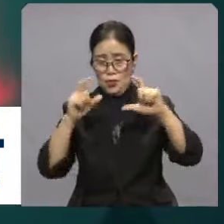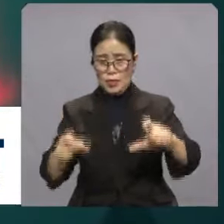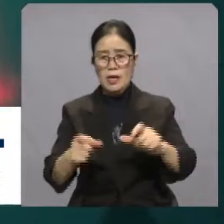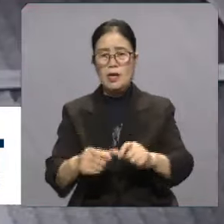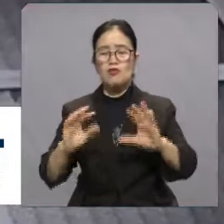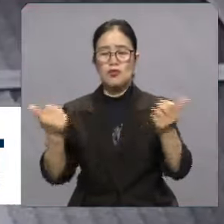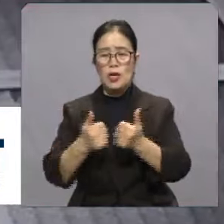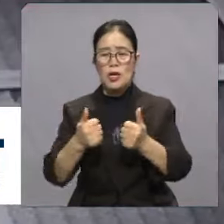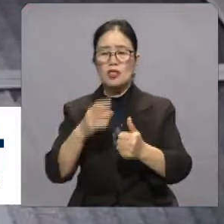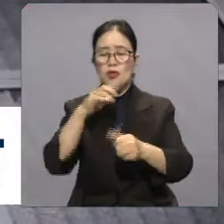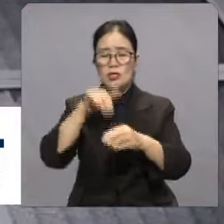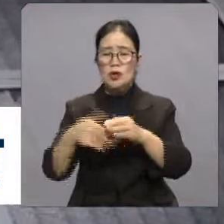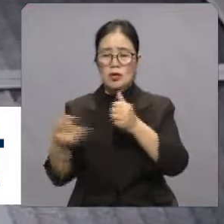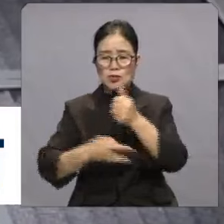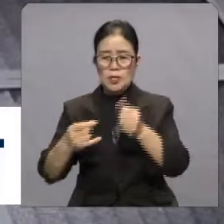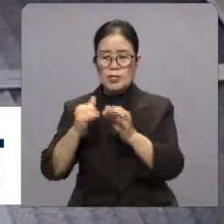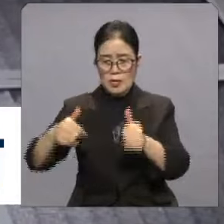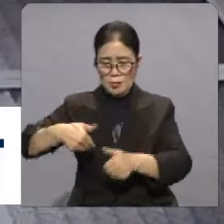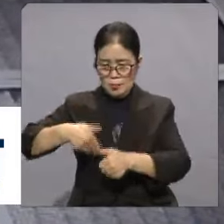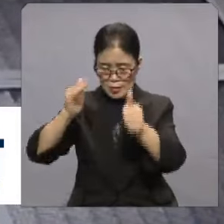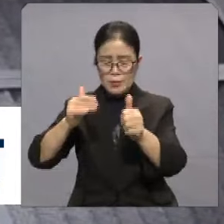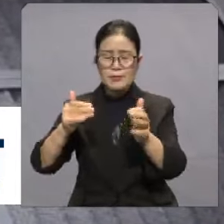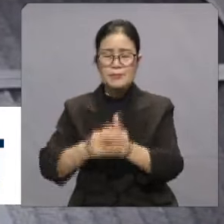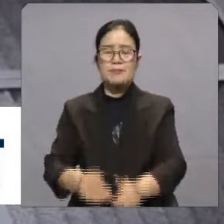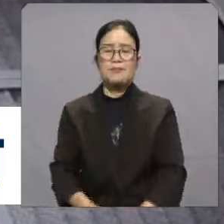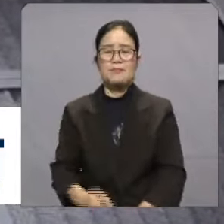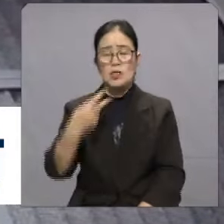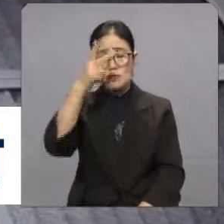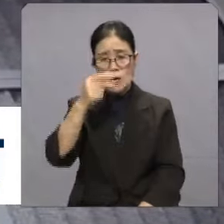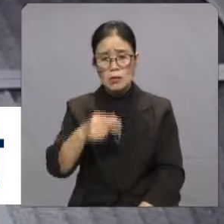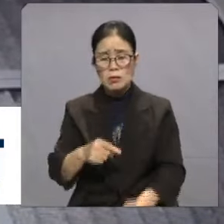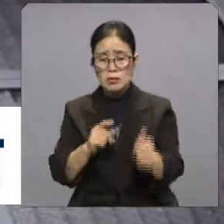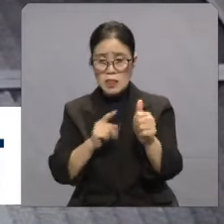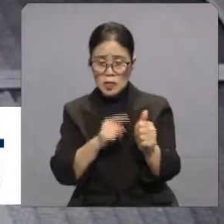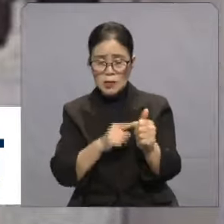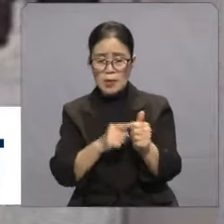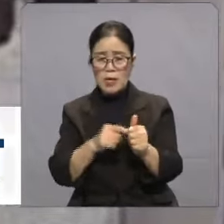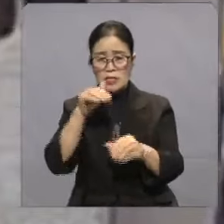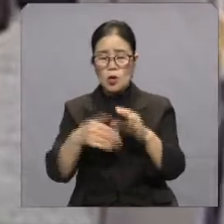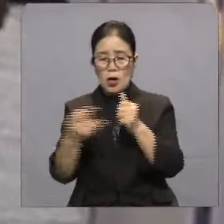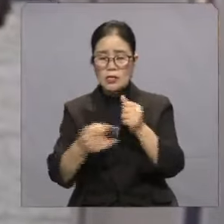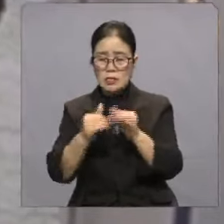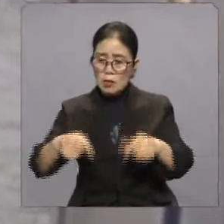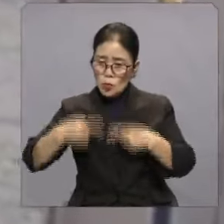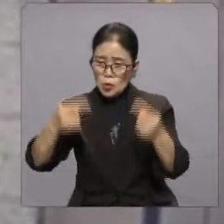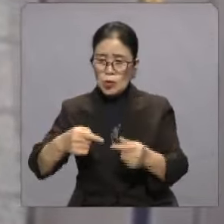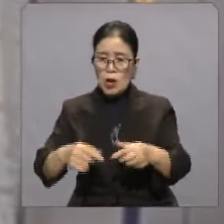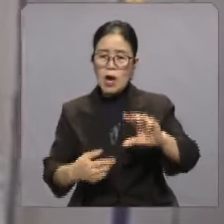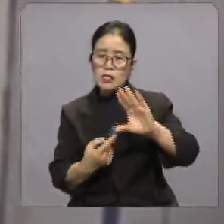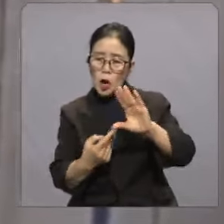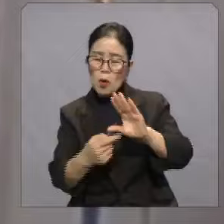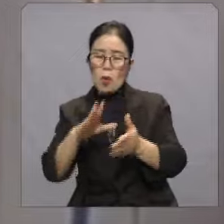국회와 중앙 선거 관리 위원회의 요원을 파견했습니다 검찰은 정 처장을 상대로 선관이 요원 투입과 서버 복사